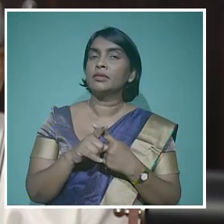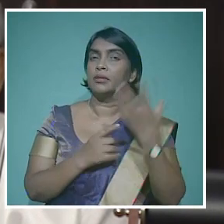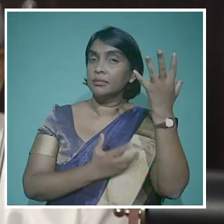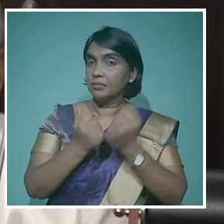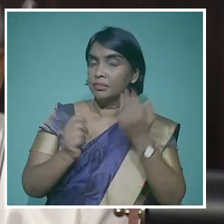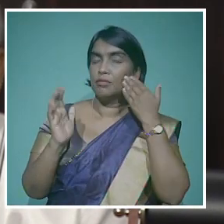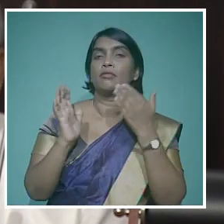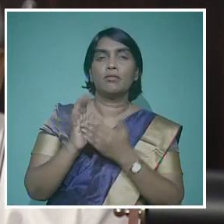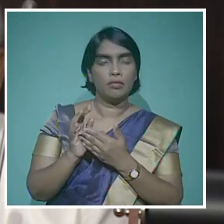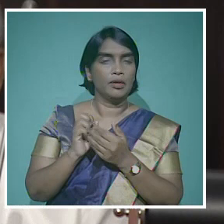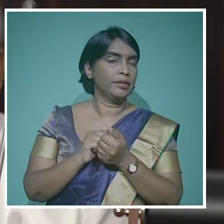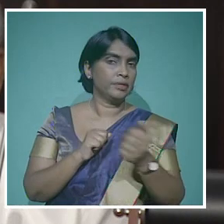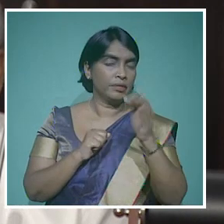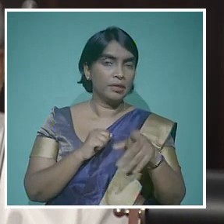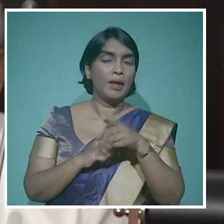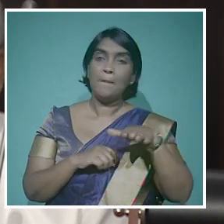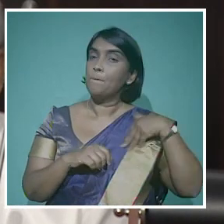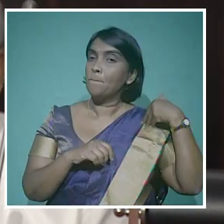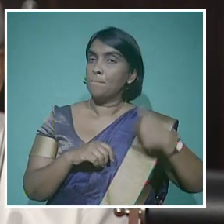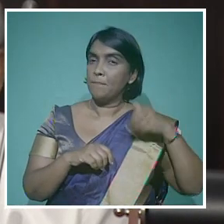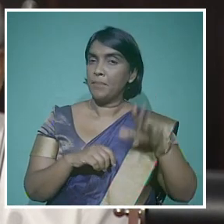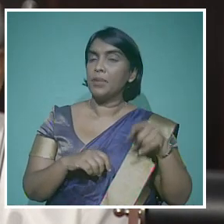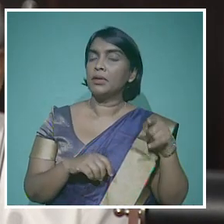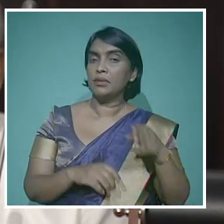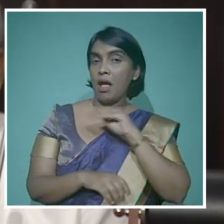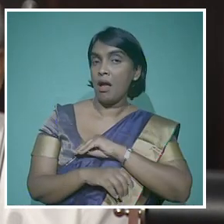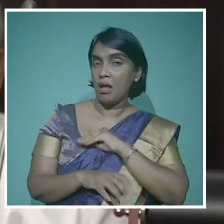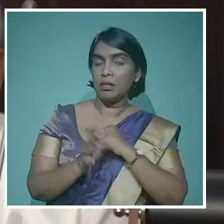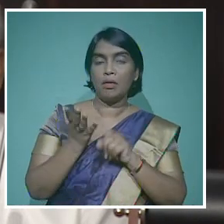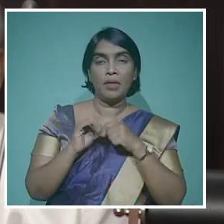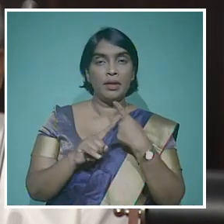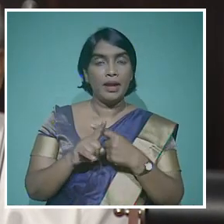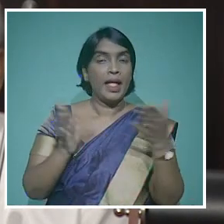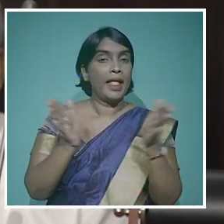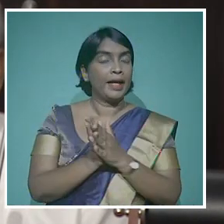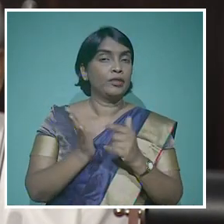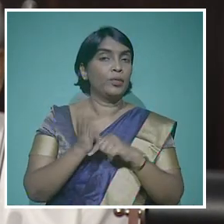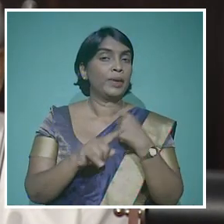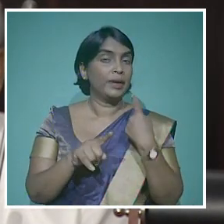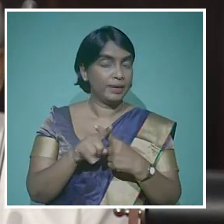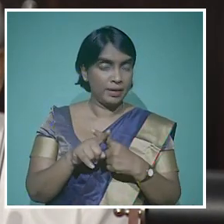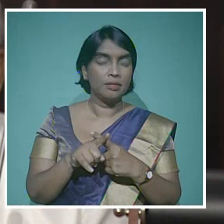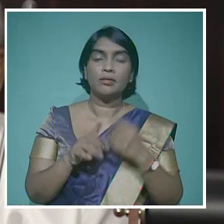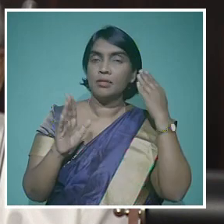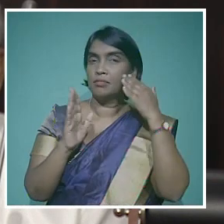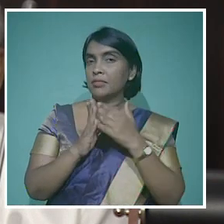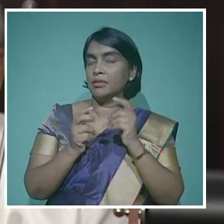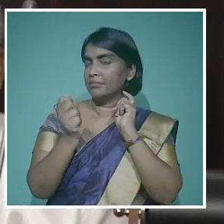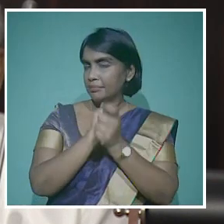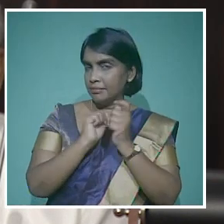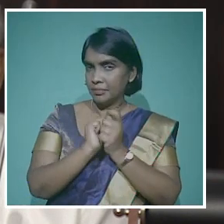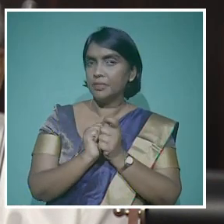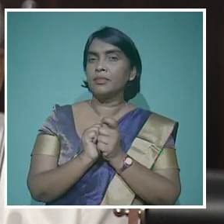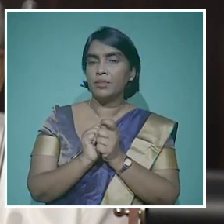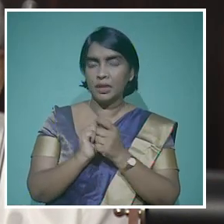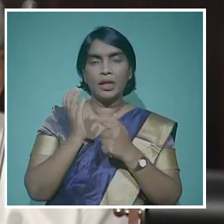තාර්කිකීකරණය කිරීම සිදු කරන අතර ප්‍රධාන වශයෙන් ආදායම් බදු සහ එකතු කළ අගය මත බදු සඳහා සිදු කළ වෙනස්කම්